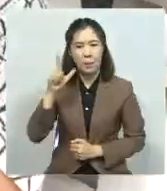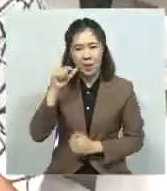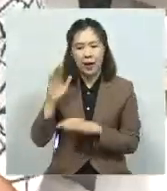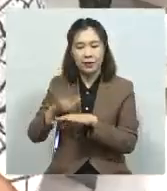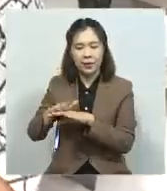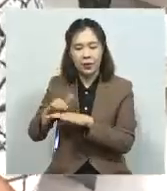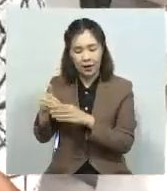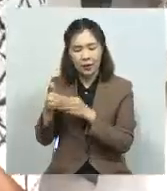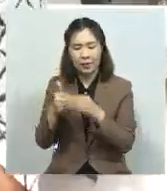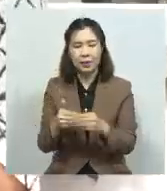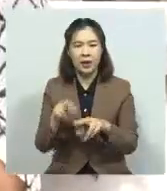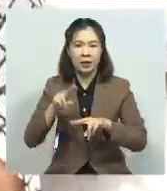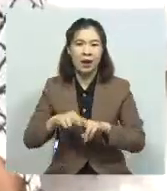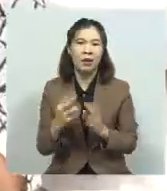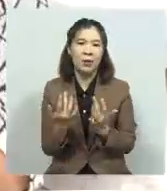า